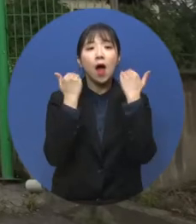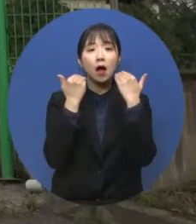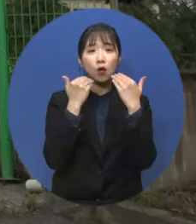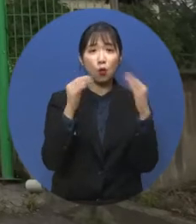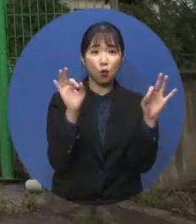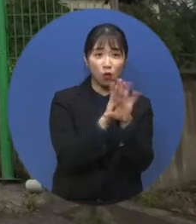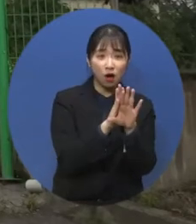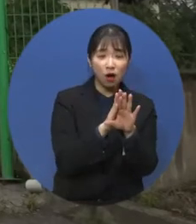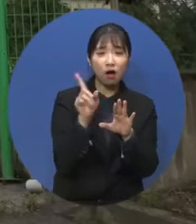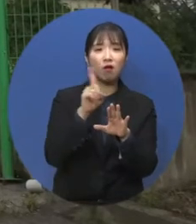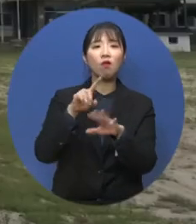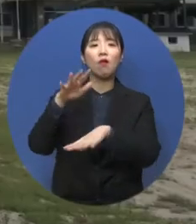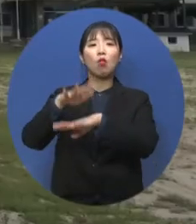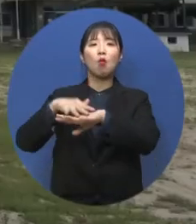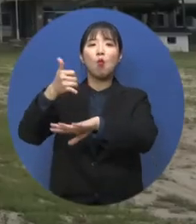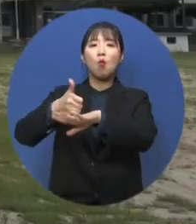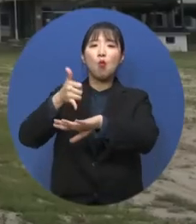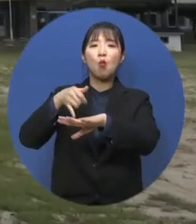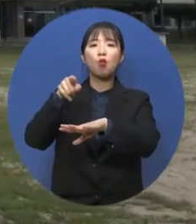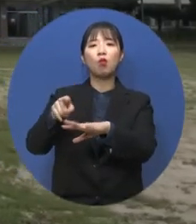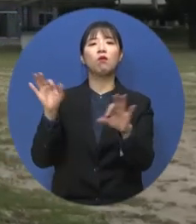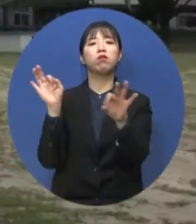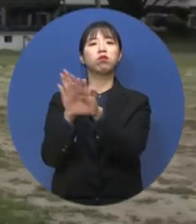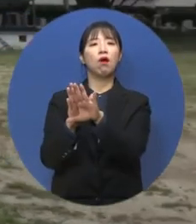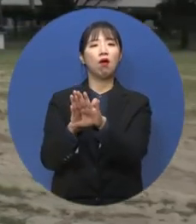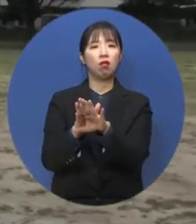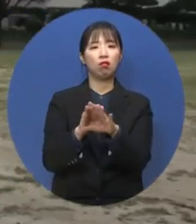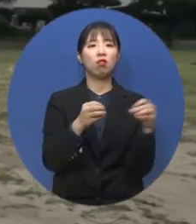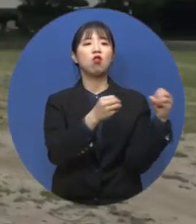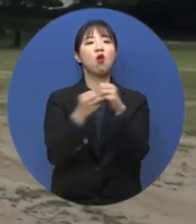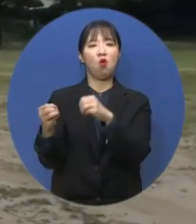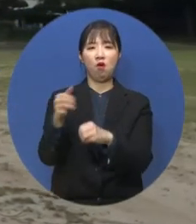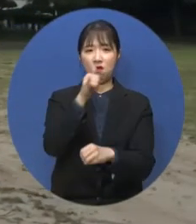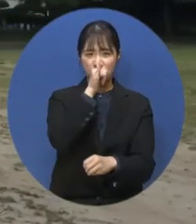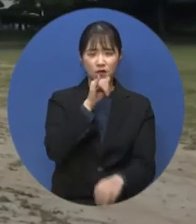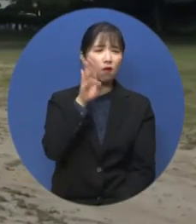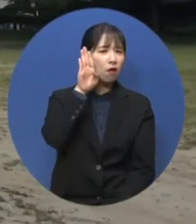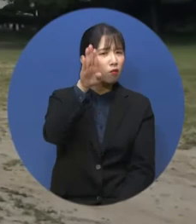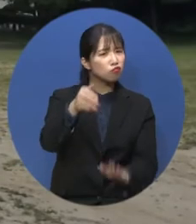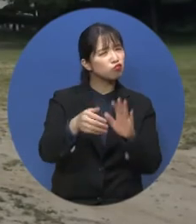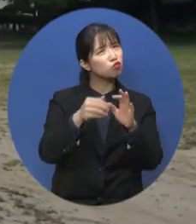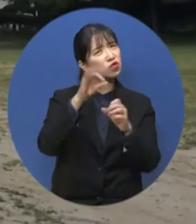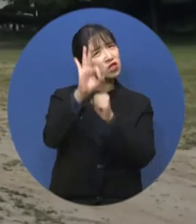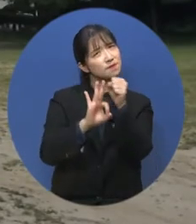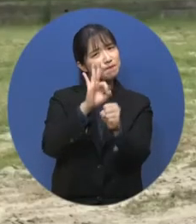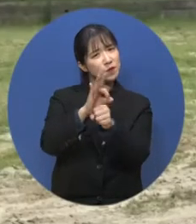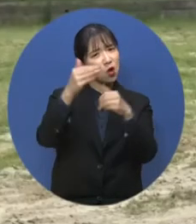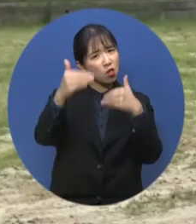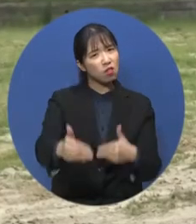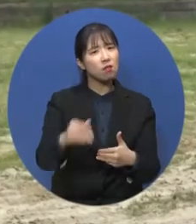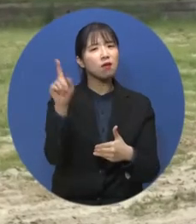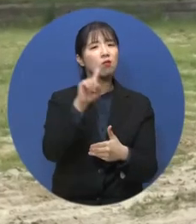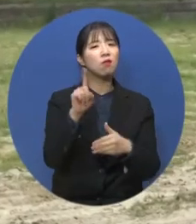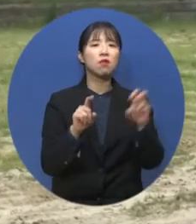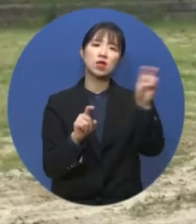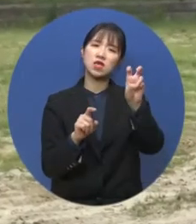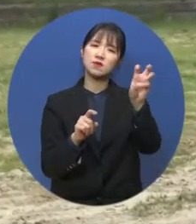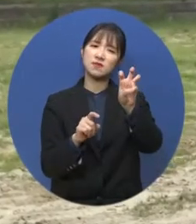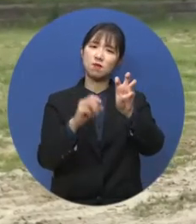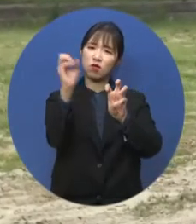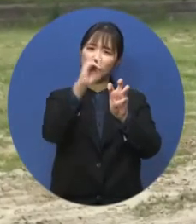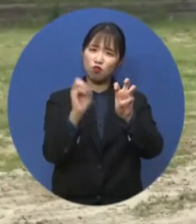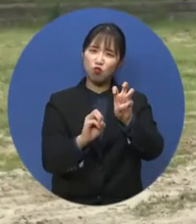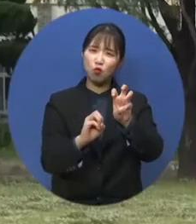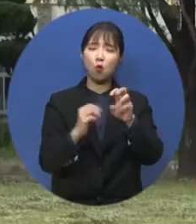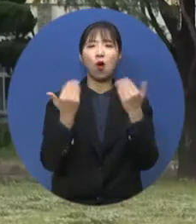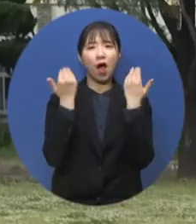농촌 지역의 소멸로 이어질 충분한 심각성이 있고 실제로 향후 10년 이내에 많게는 20에서 30%